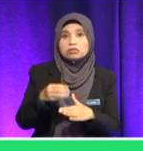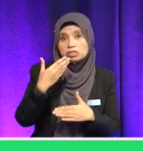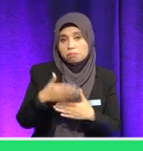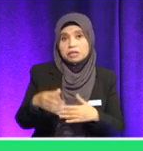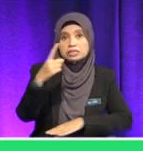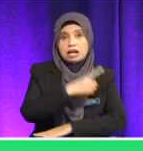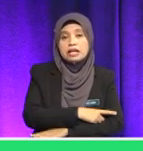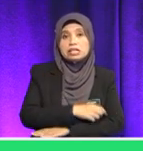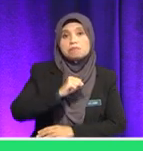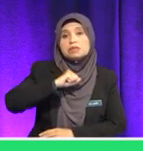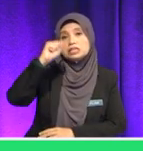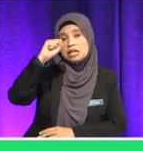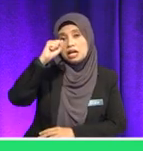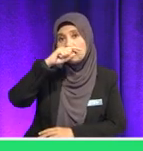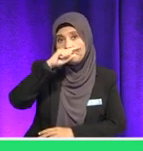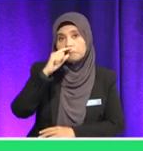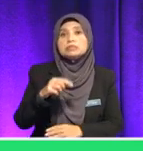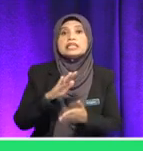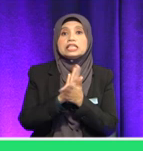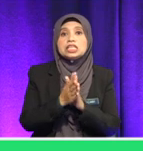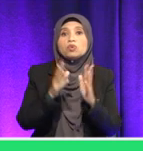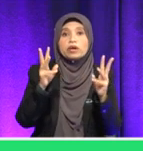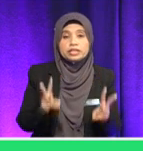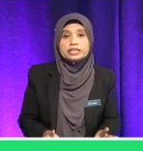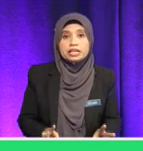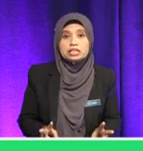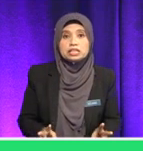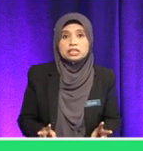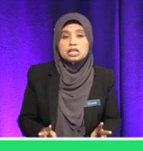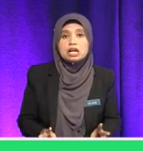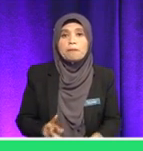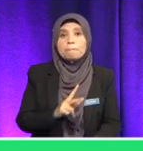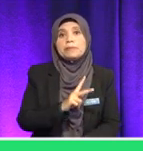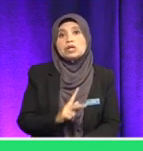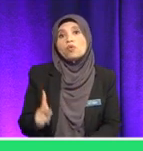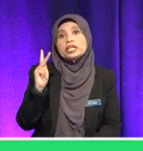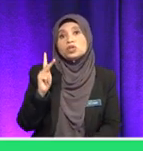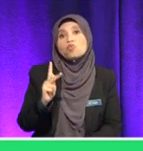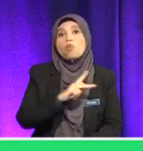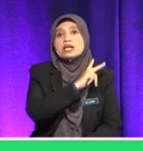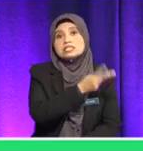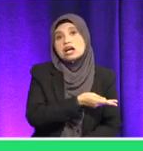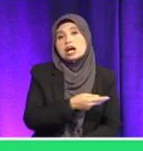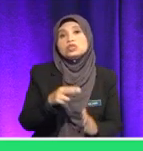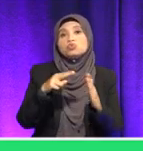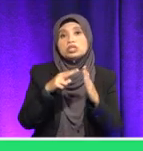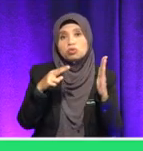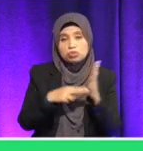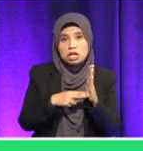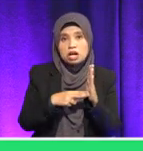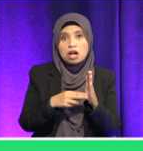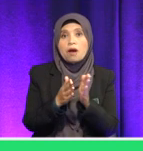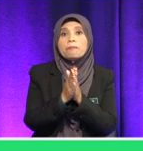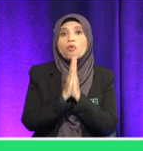Ada tiga cara kewarganegaraan yaitu penguasaan undang-undang 14 memohon di daftarkan sebagai rakyat